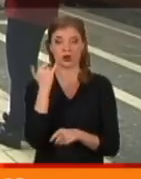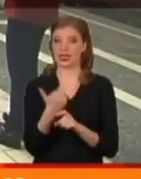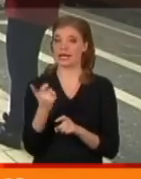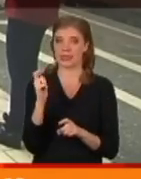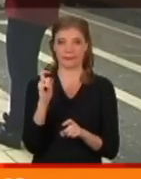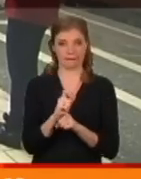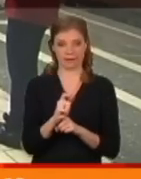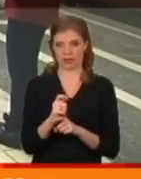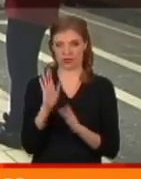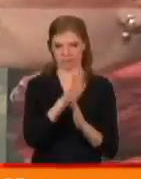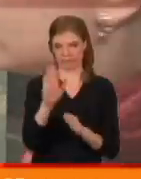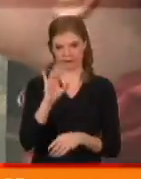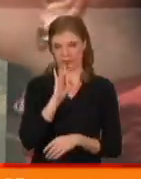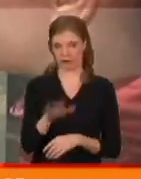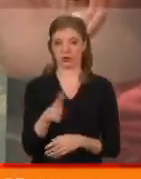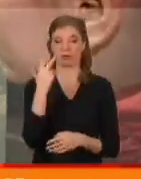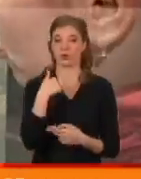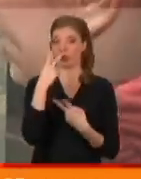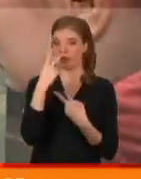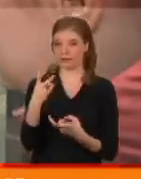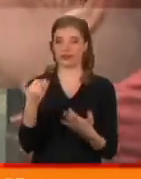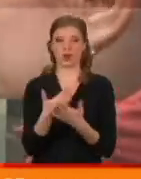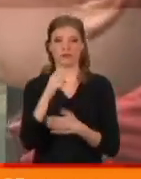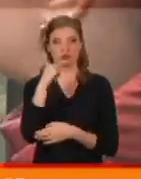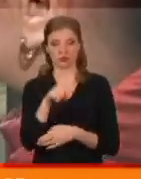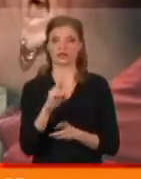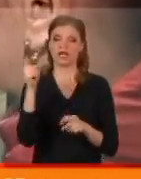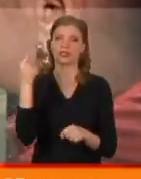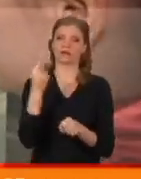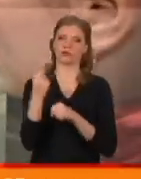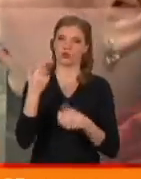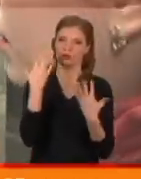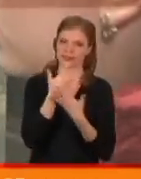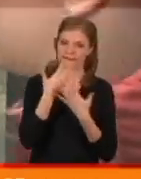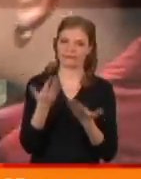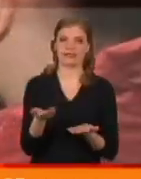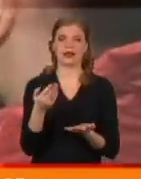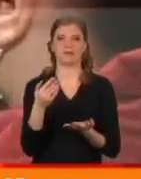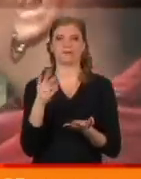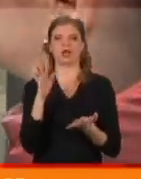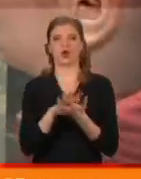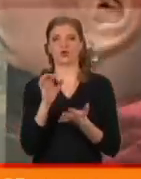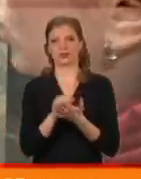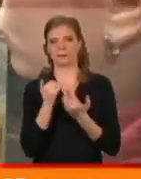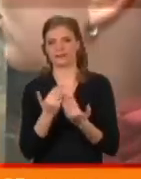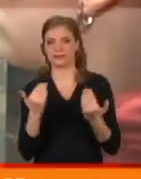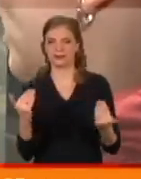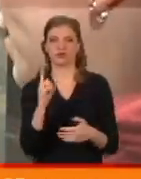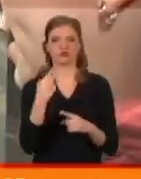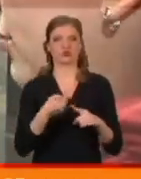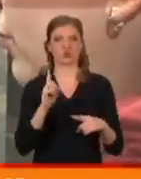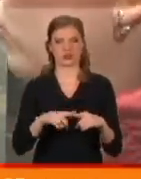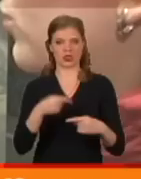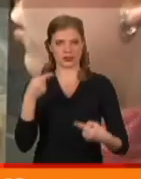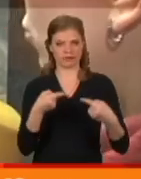сюди не повернуть. Коли я дивлюся на новини з Росії, як там заборонили фільм, розгромили виставку, тому що це